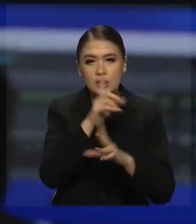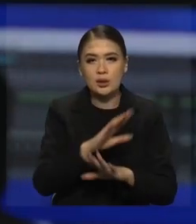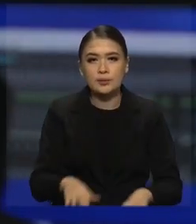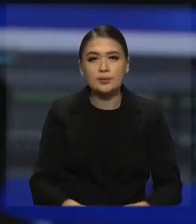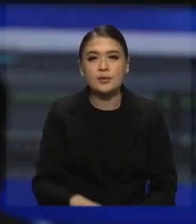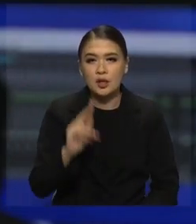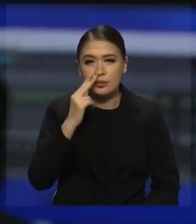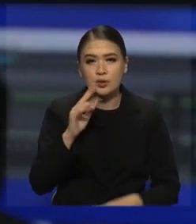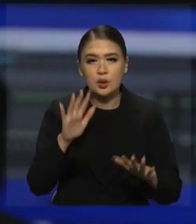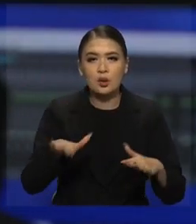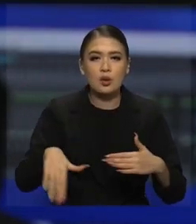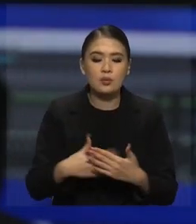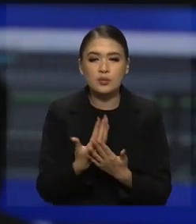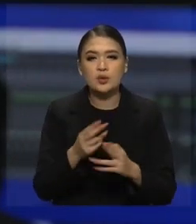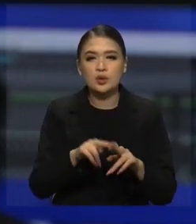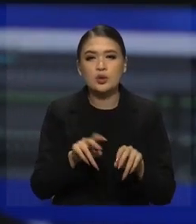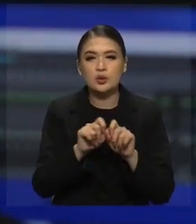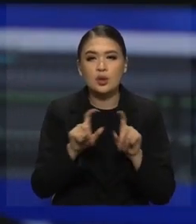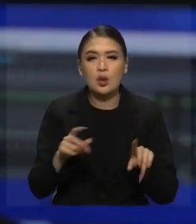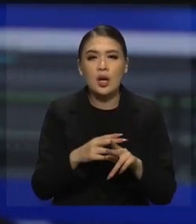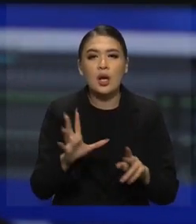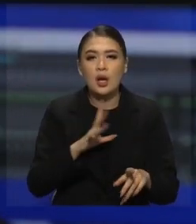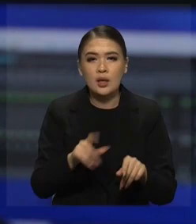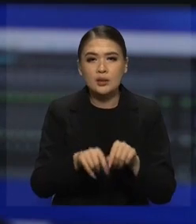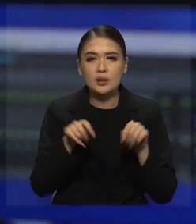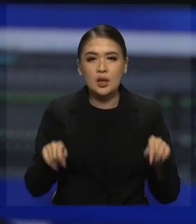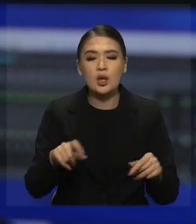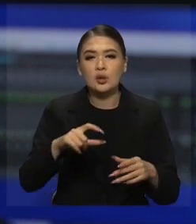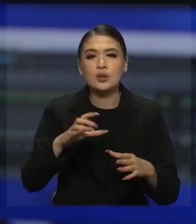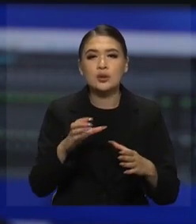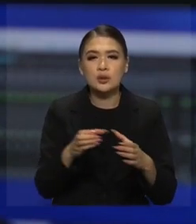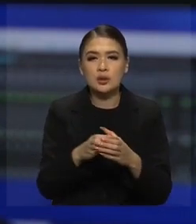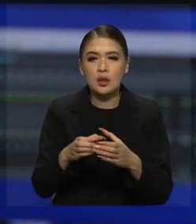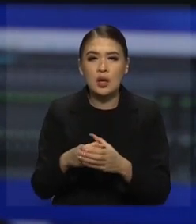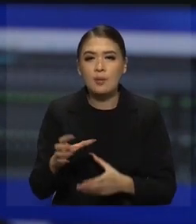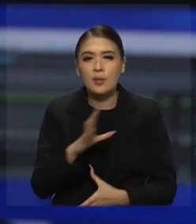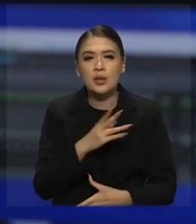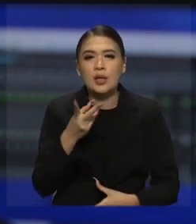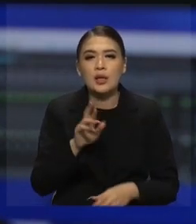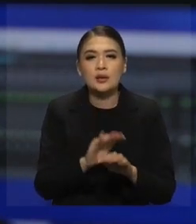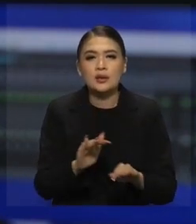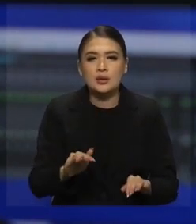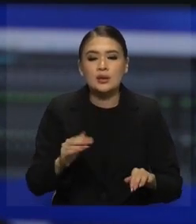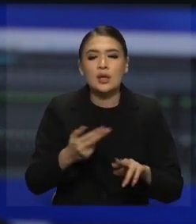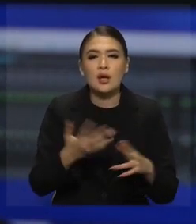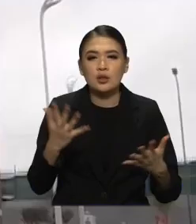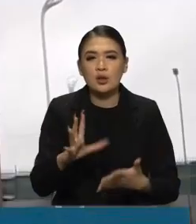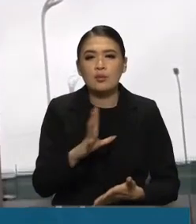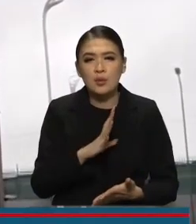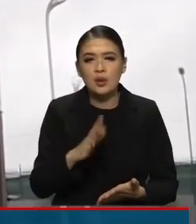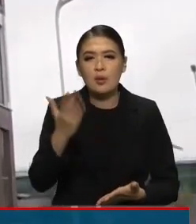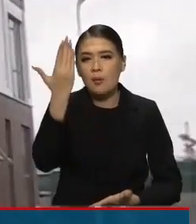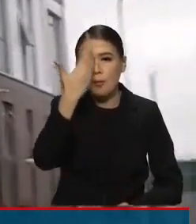В Шымкенте в новом дворце школьников открыли кружки для особенных детей. Например, для тех, кто страдает церебральным параличом легкой